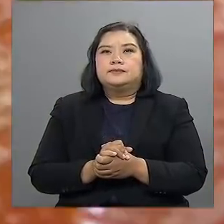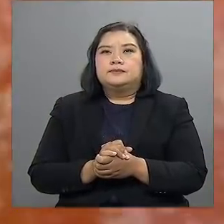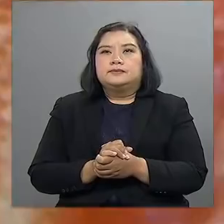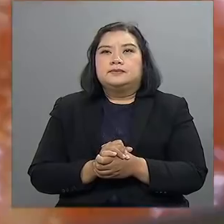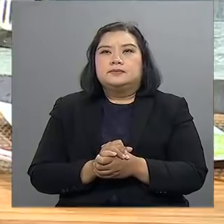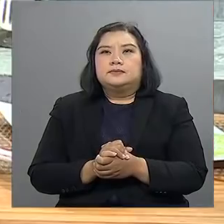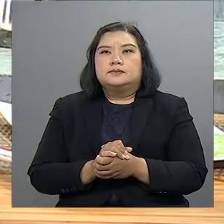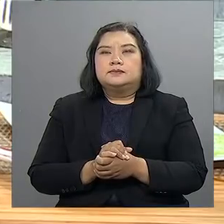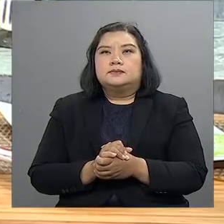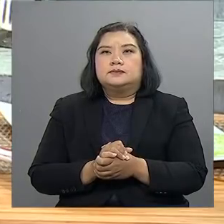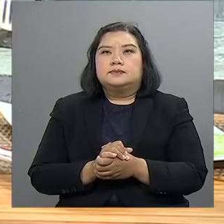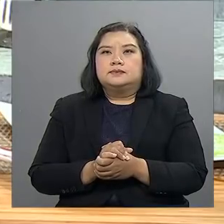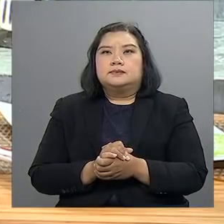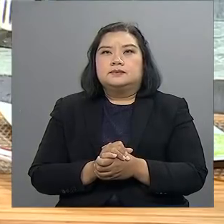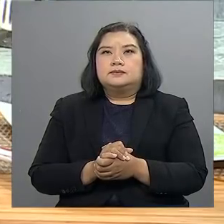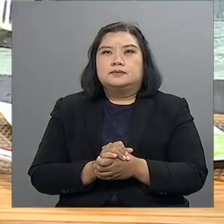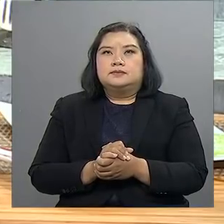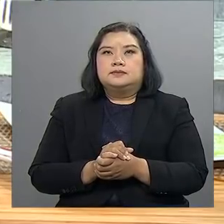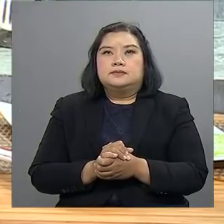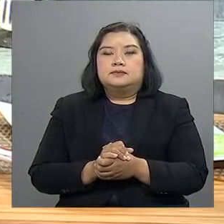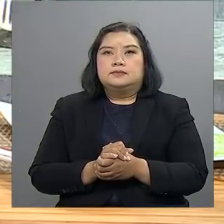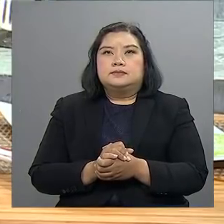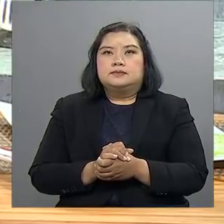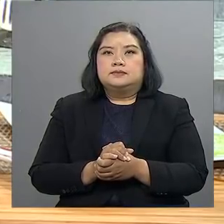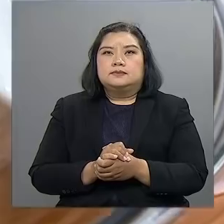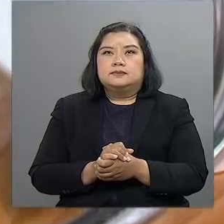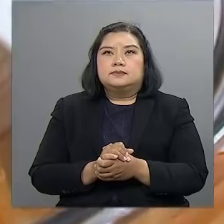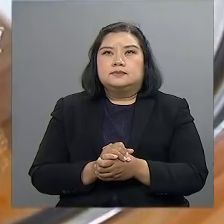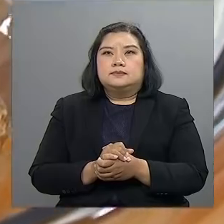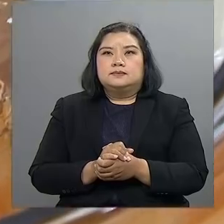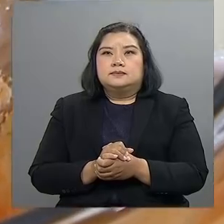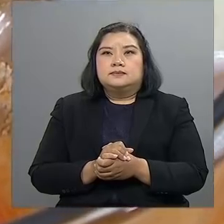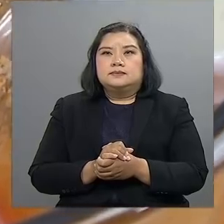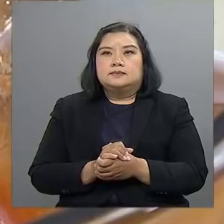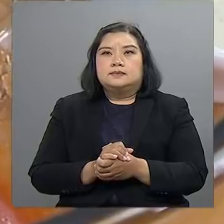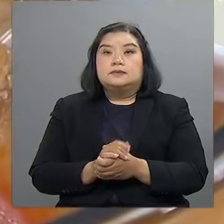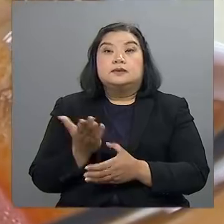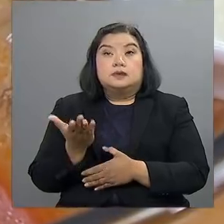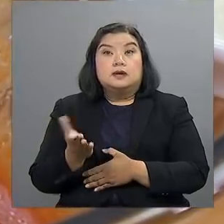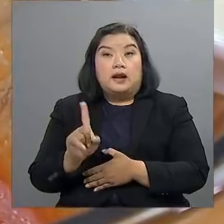ค่ะคนให้เข้ากันนะคะแล้วหลังจากนั้นเราก็จะใส่น้ำปลาค่ะ